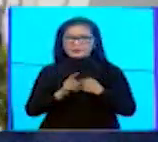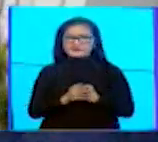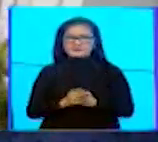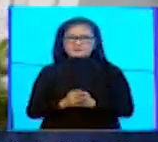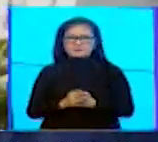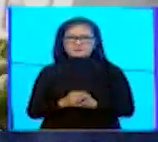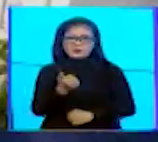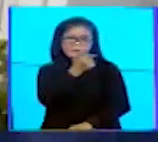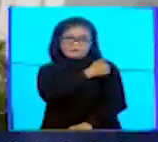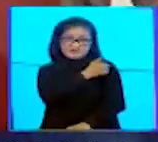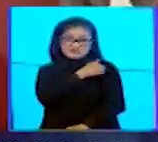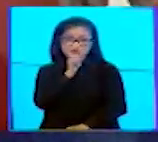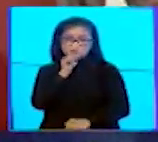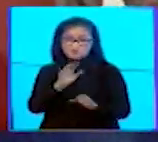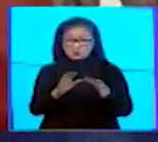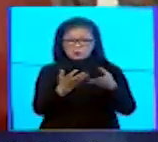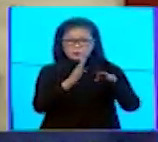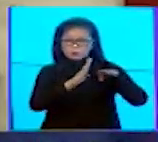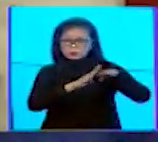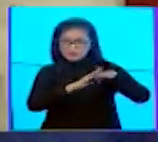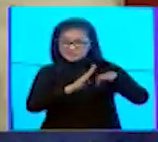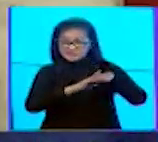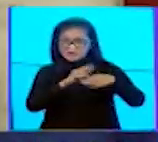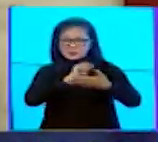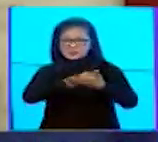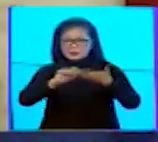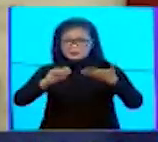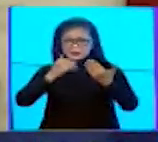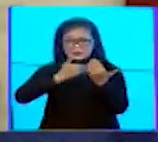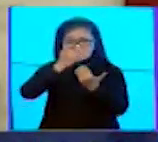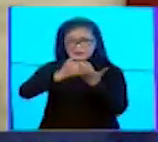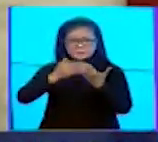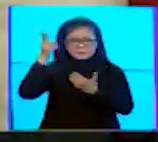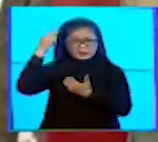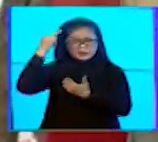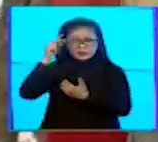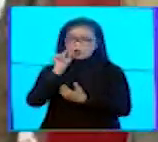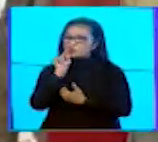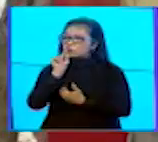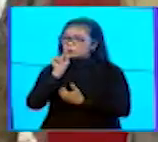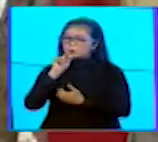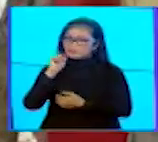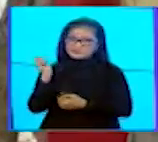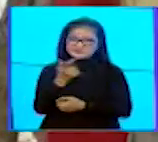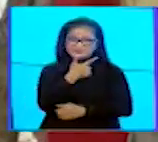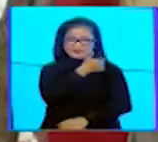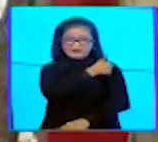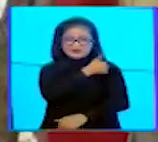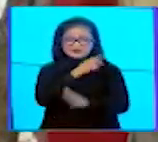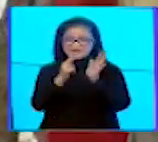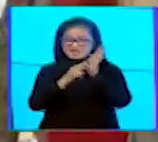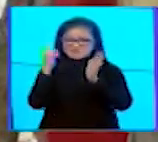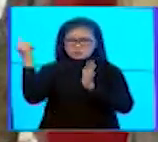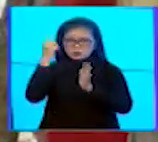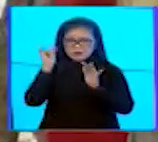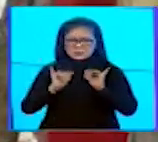Vaksinasi untuk budayawan dan seniman merupakan salah satu langkah pemerintah untuk mempercepat vaksinasi nasional guna mencapai target kekebalan kelompok